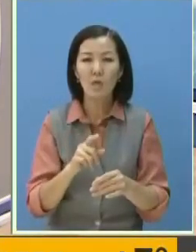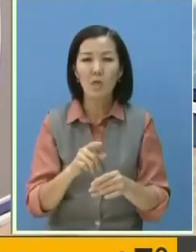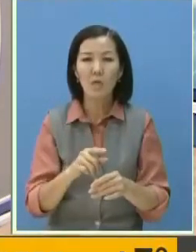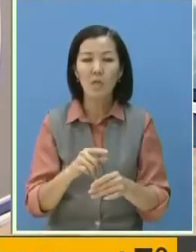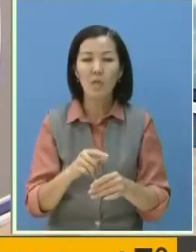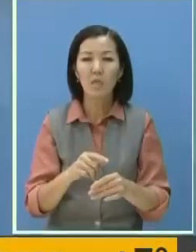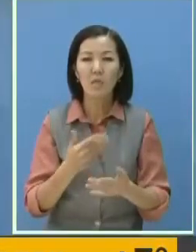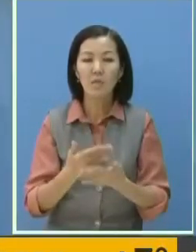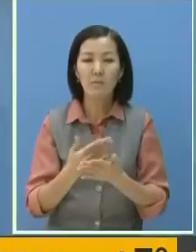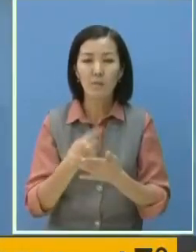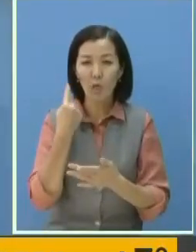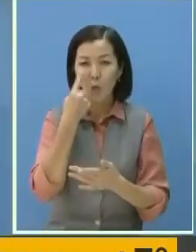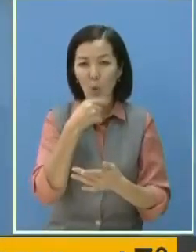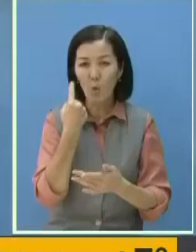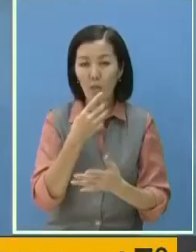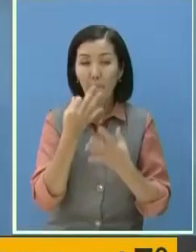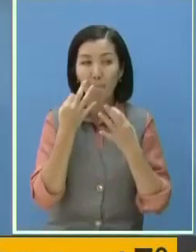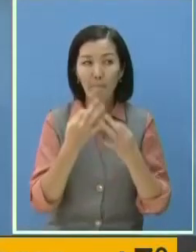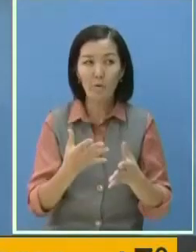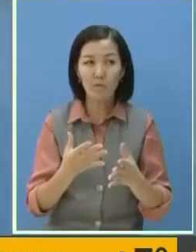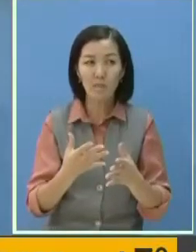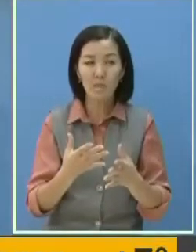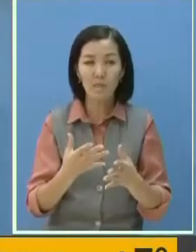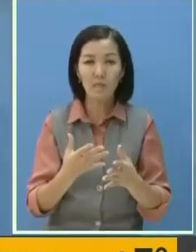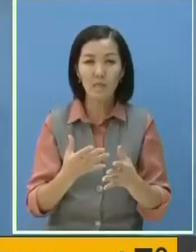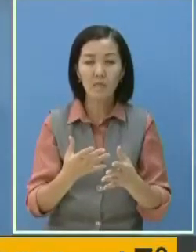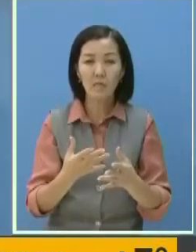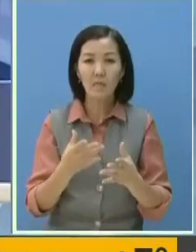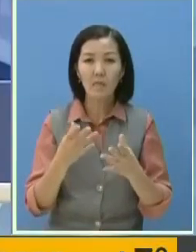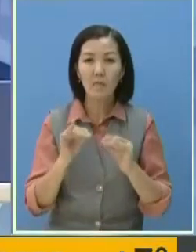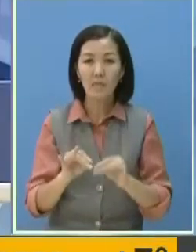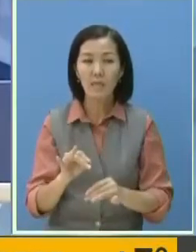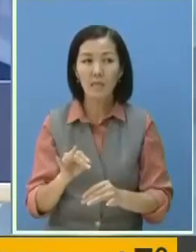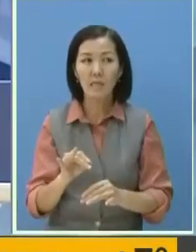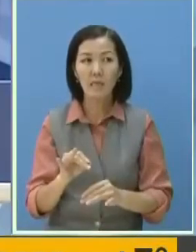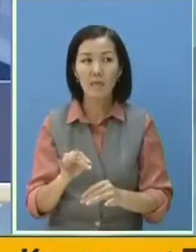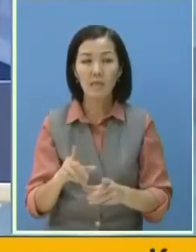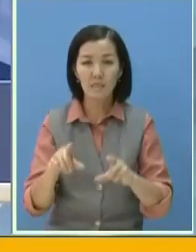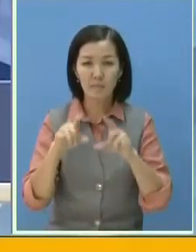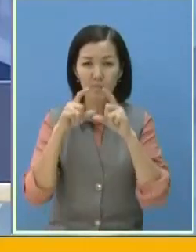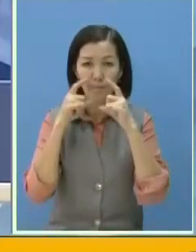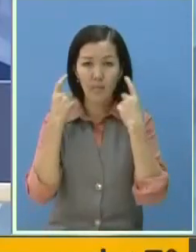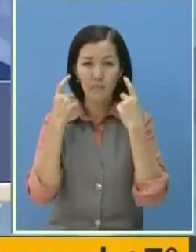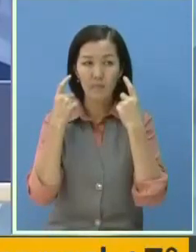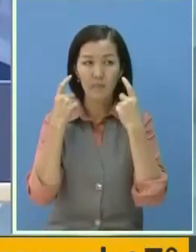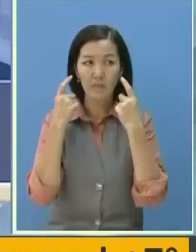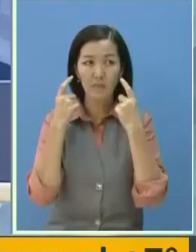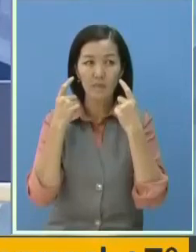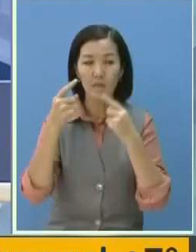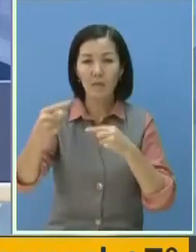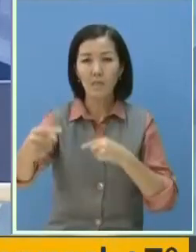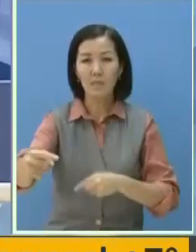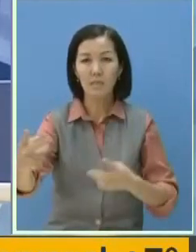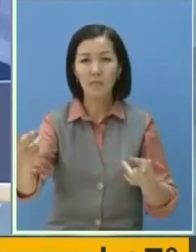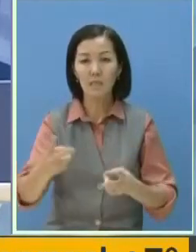горло, да, там, или поцелуем, или просто водой. Вот, и закрываться маской. И обязательно должна быть дистанция.